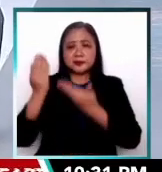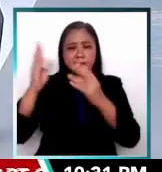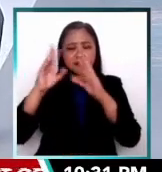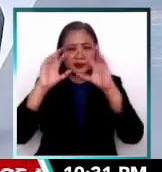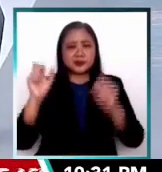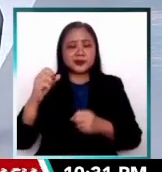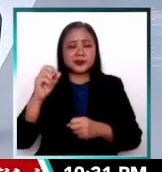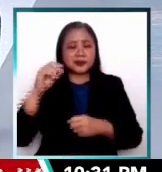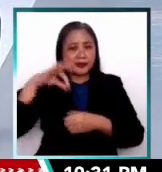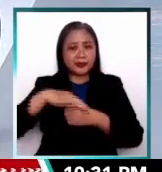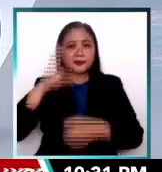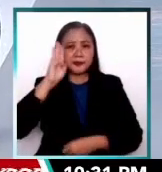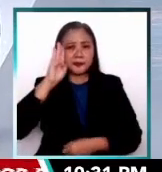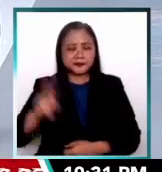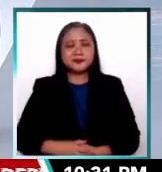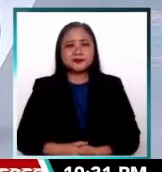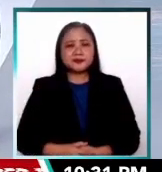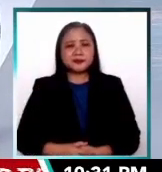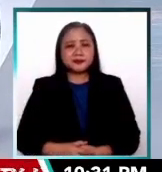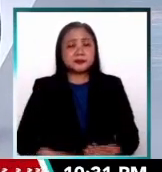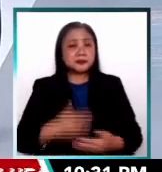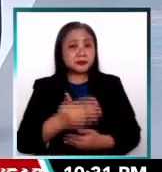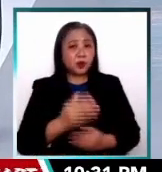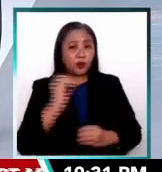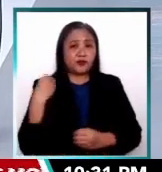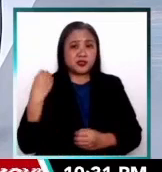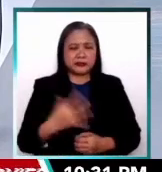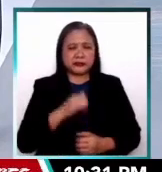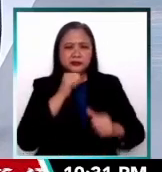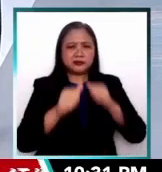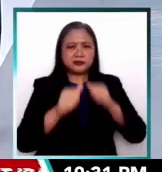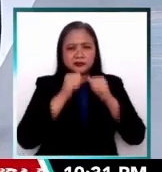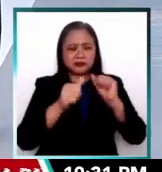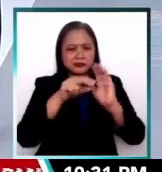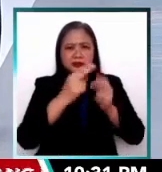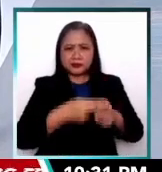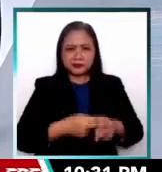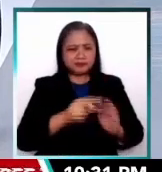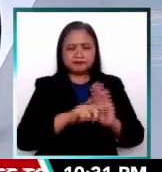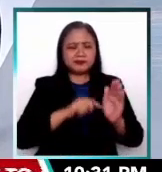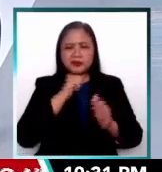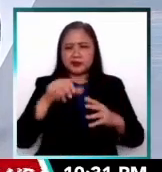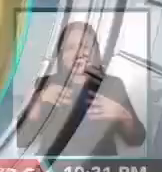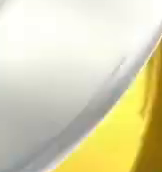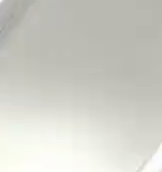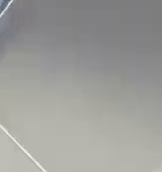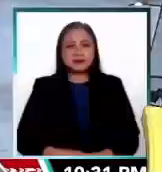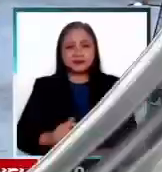Bongbong Marcos. Itinanggi naman ng mga opisyal at iba pang pinangalanan sa report ang mga alegasyon. May report si Mav